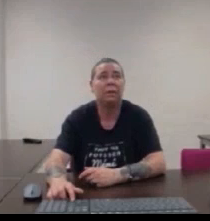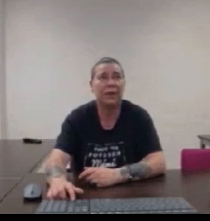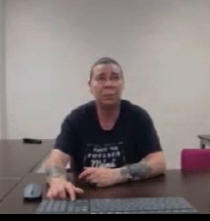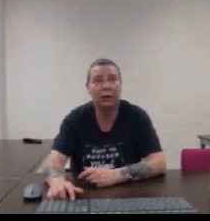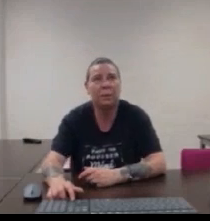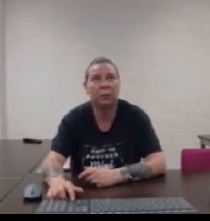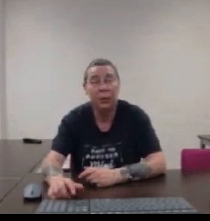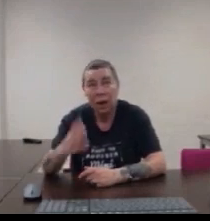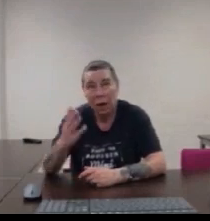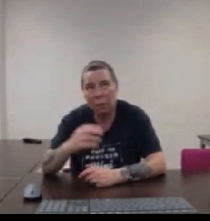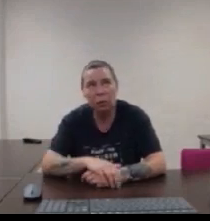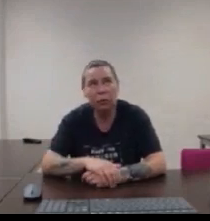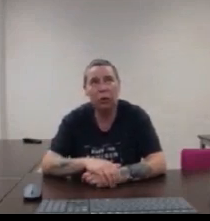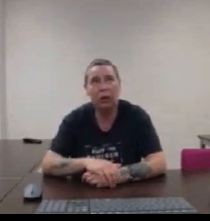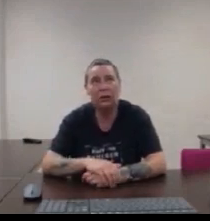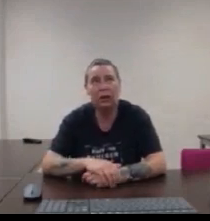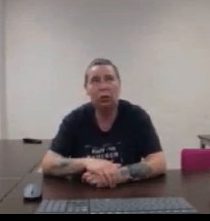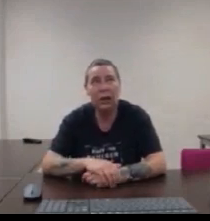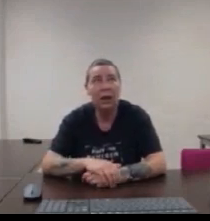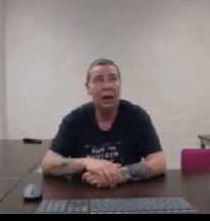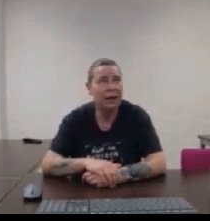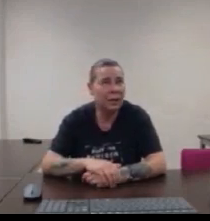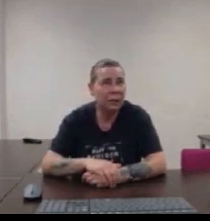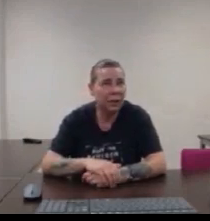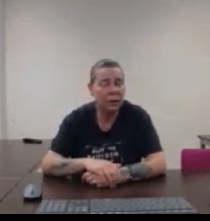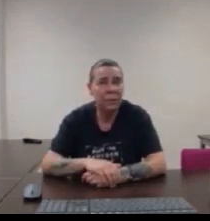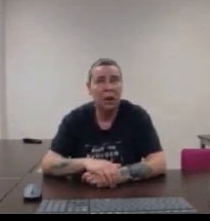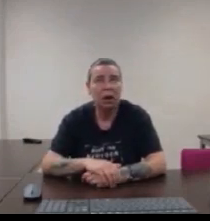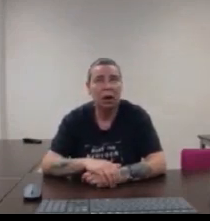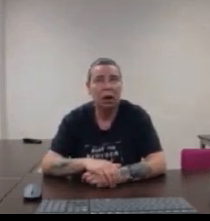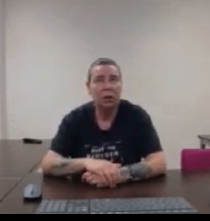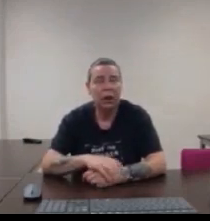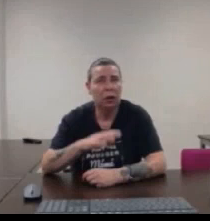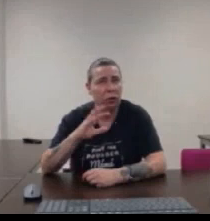souris déportés, pardon. Alors, parlons-en clavier, souris et téléphone.